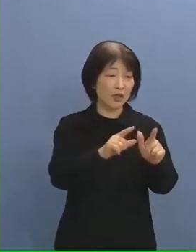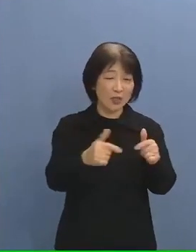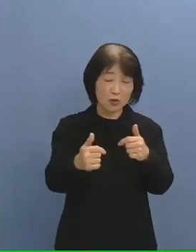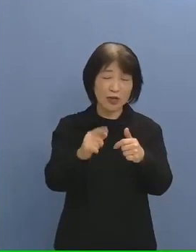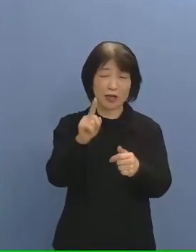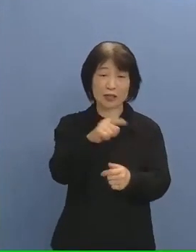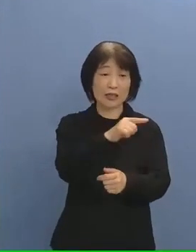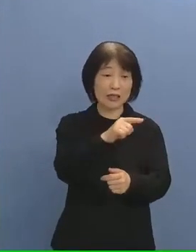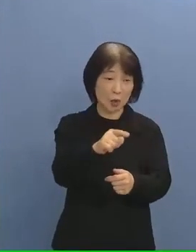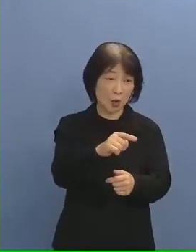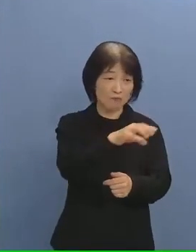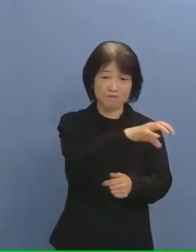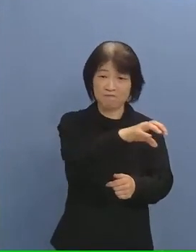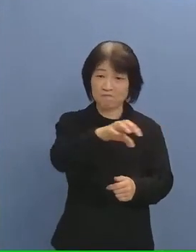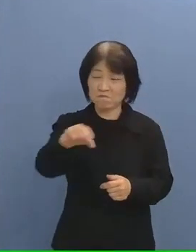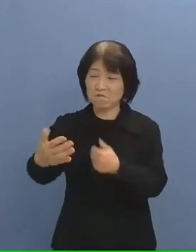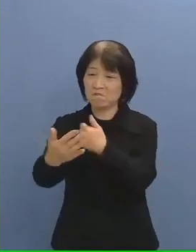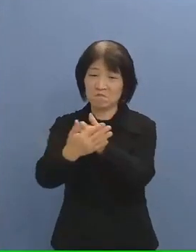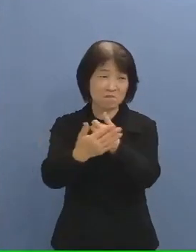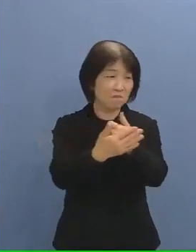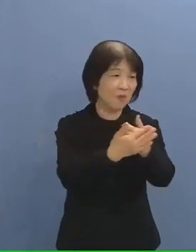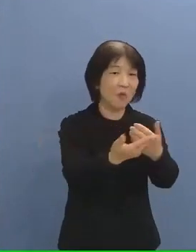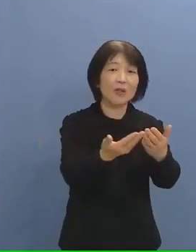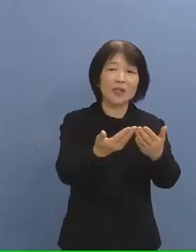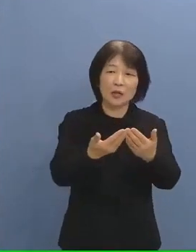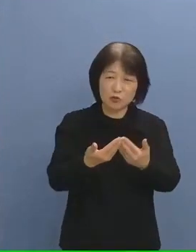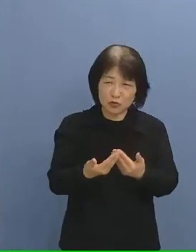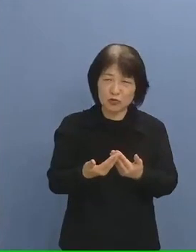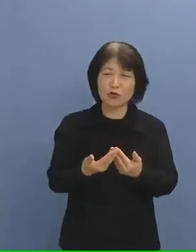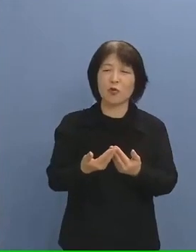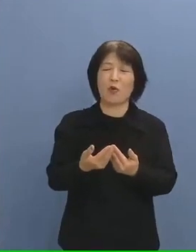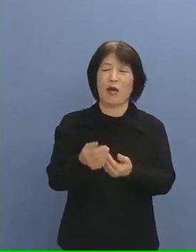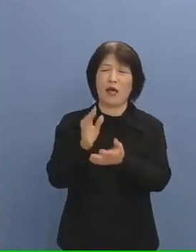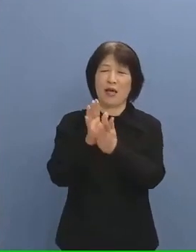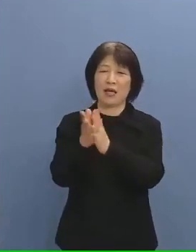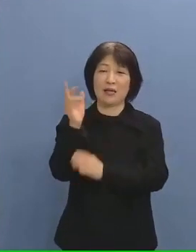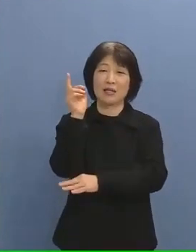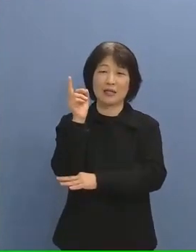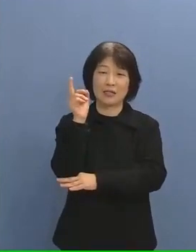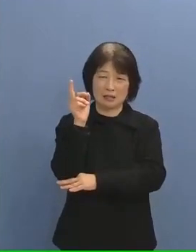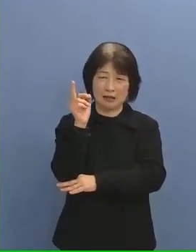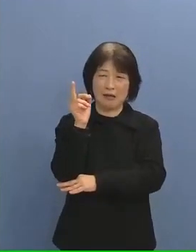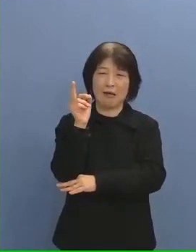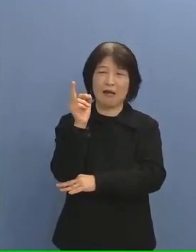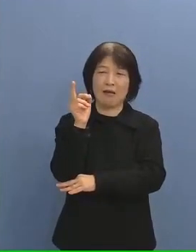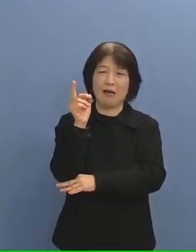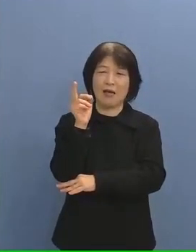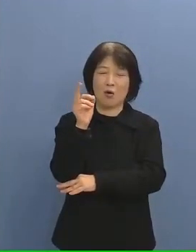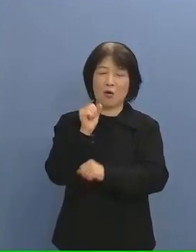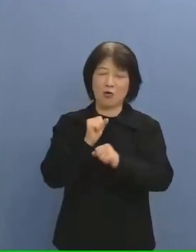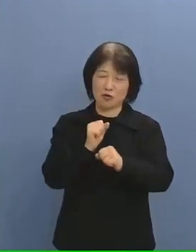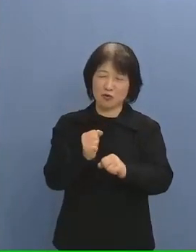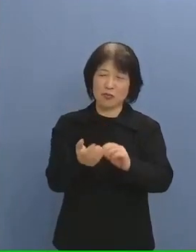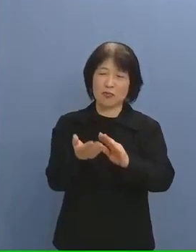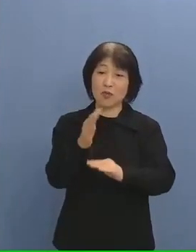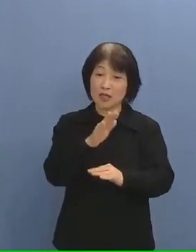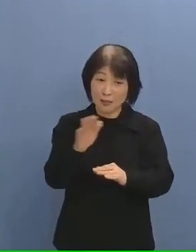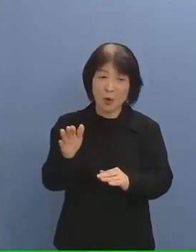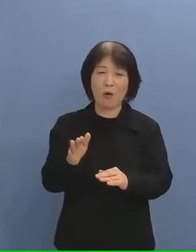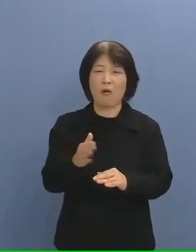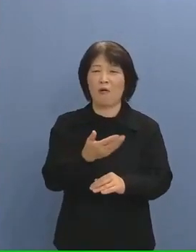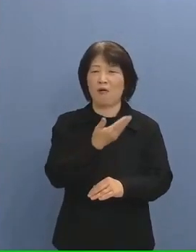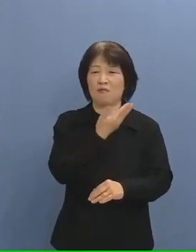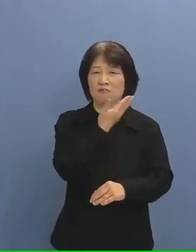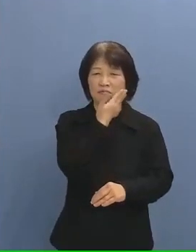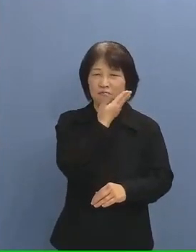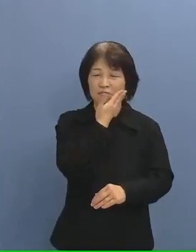り方を作っていくというものは、県政を安定的にやっていくという政務の面でも大事なテーマだと思ってますので、